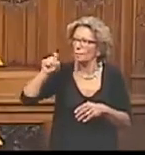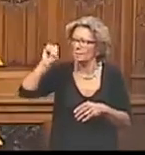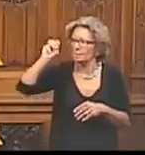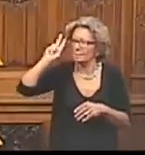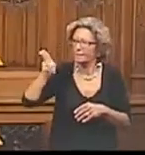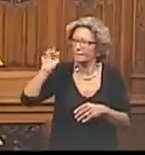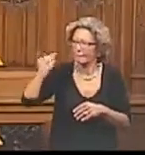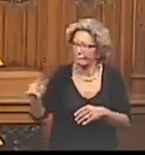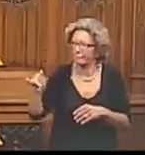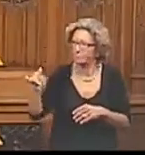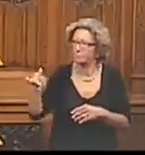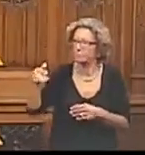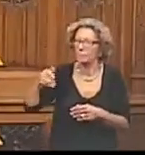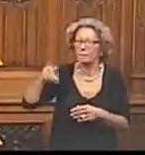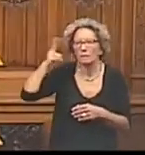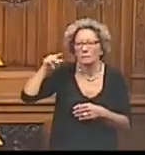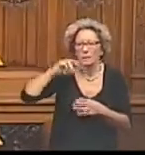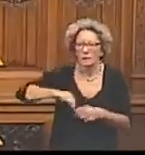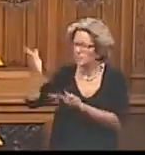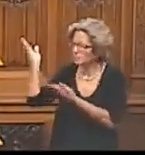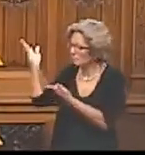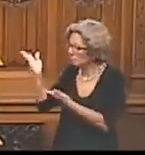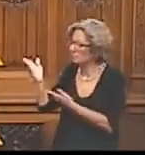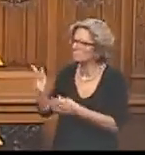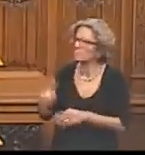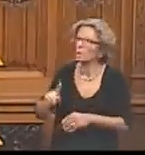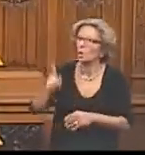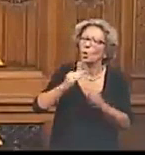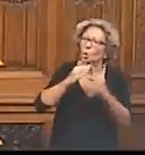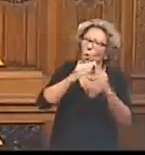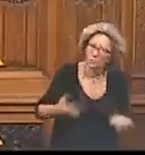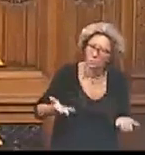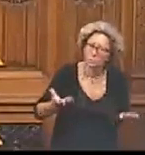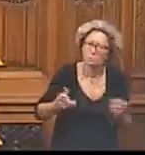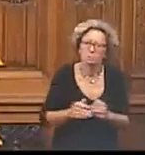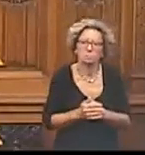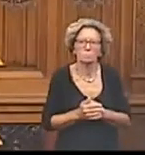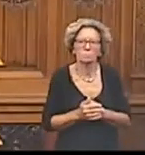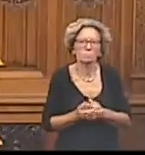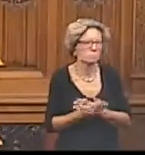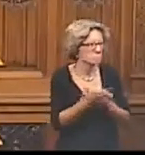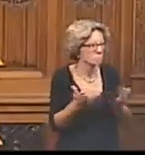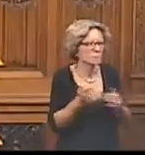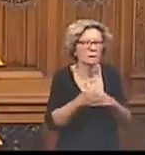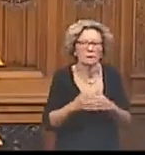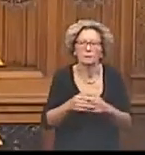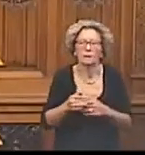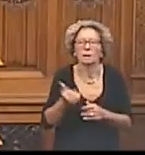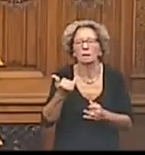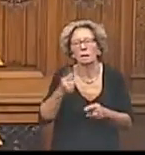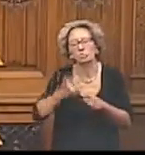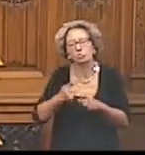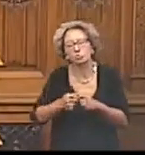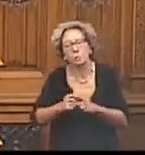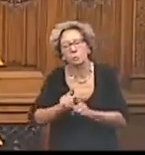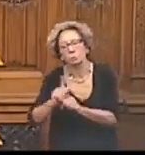Sehr geehrter Herr Präsident, Hohes Haus, liebe Gäste. Man könnte sich jetzt hier Stunden herstellen und